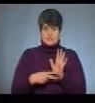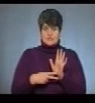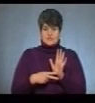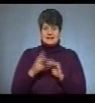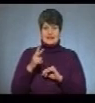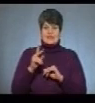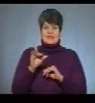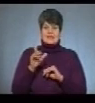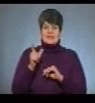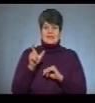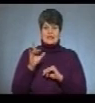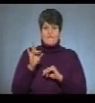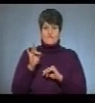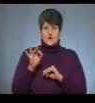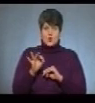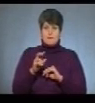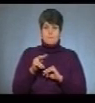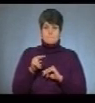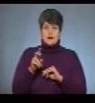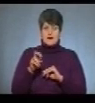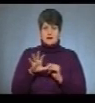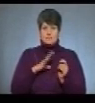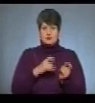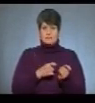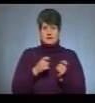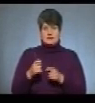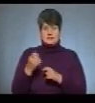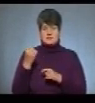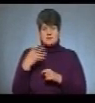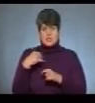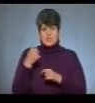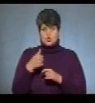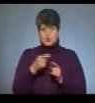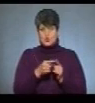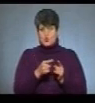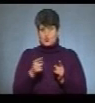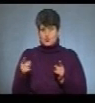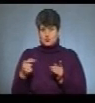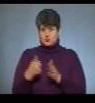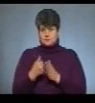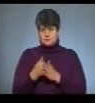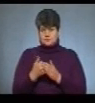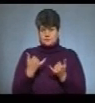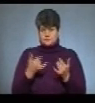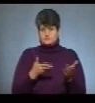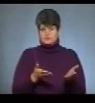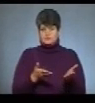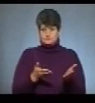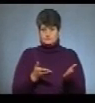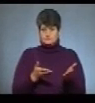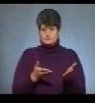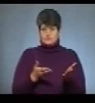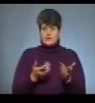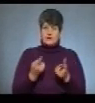званих євроблях, тобто транспортних засобів, які були везені з 2015 року до дня набрання чинності даного транспорту, або ті,